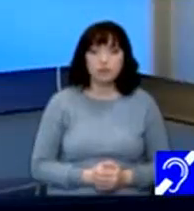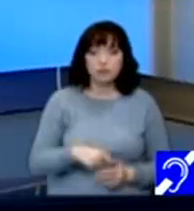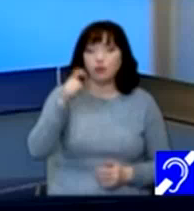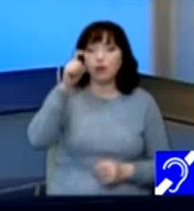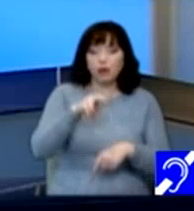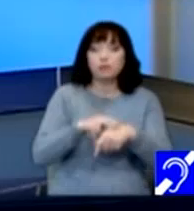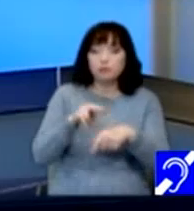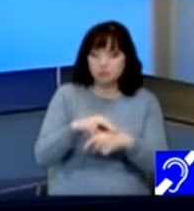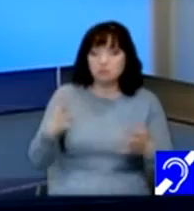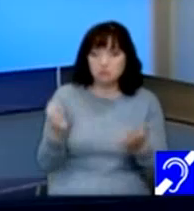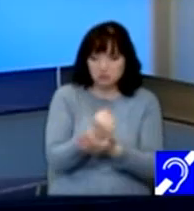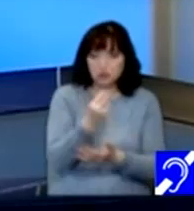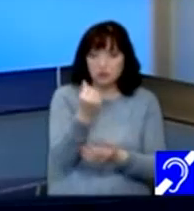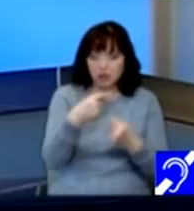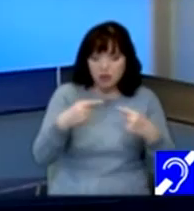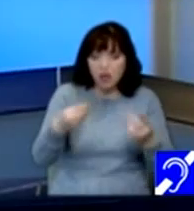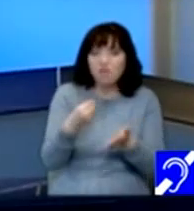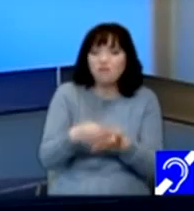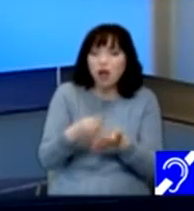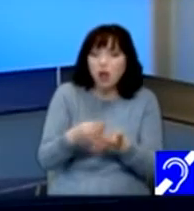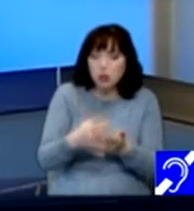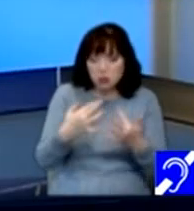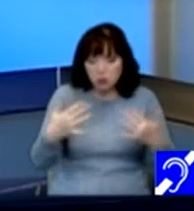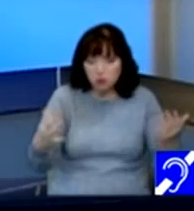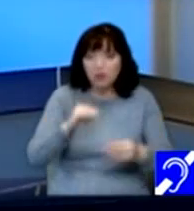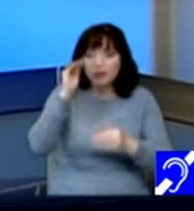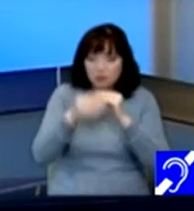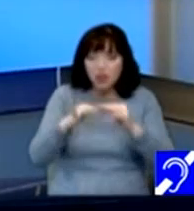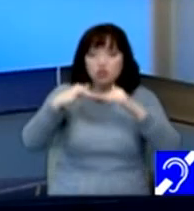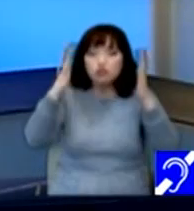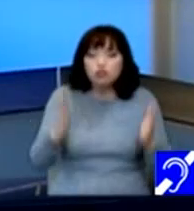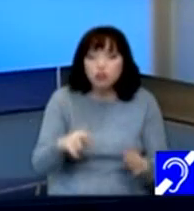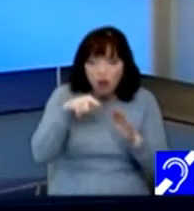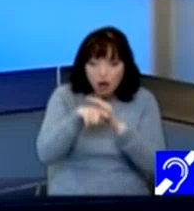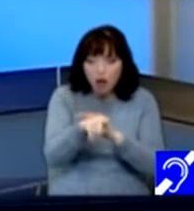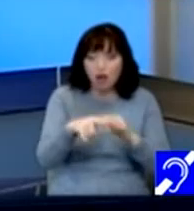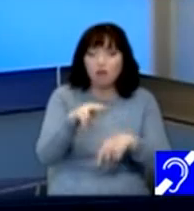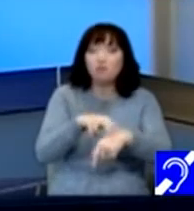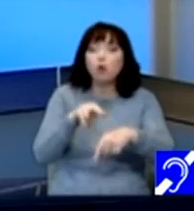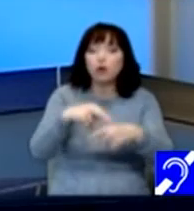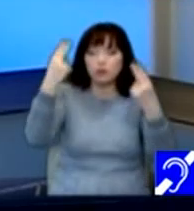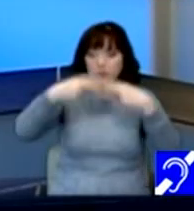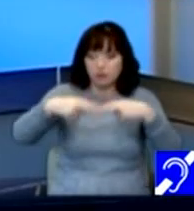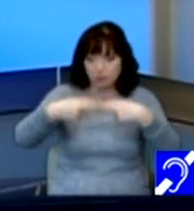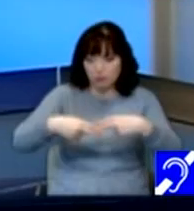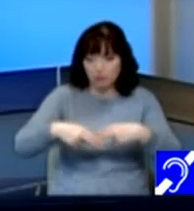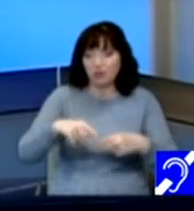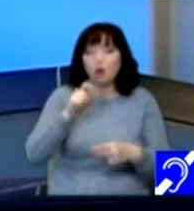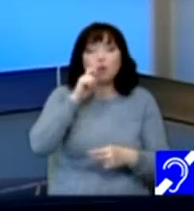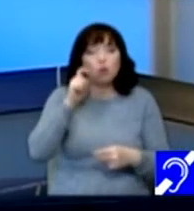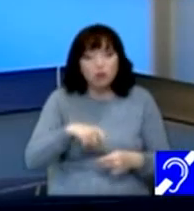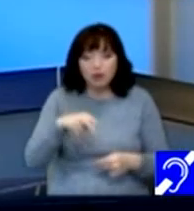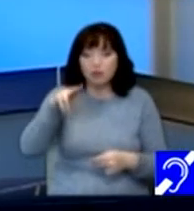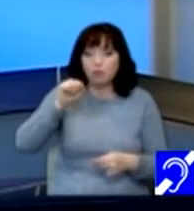Oamenii legii au găsit bani în diferite valute ținuți ascunși în dulap de polițiștii de frontieră de la punctul de trecere a graniței cu